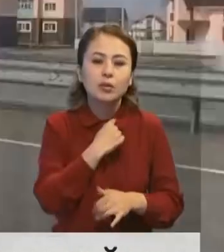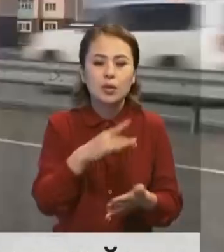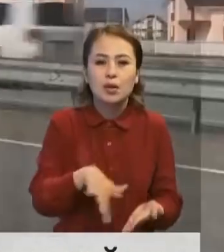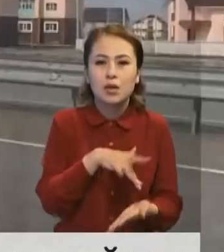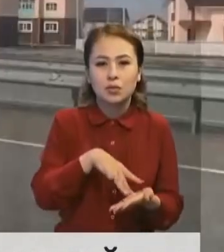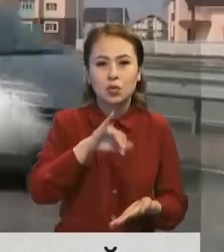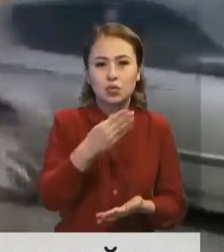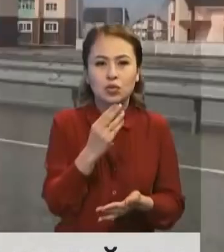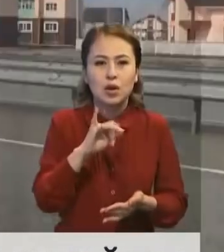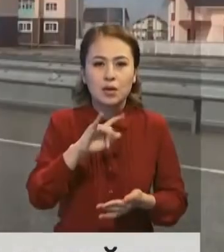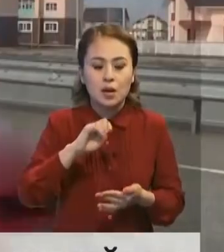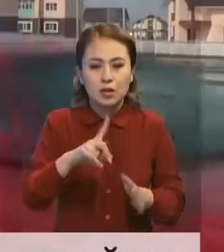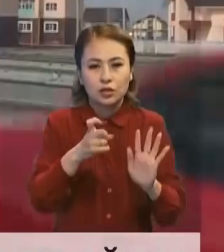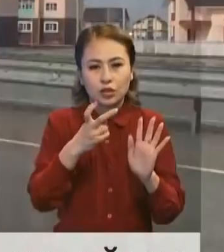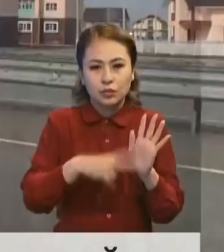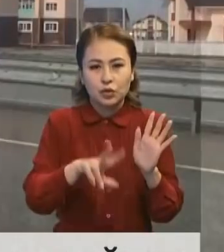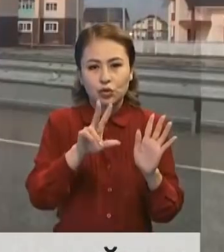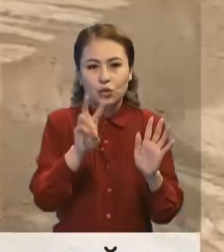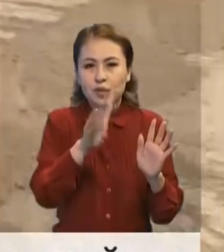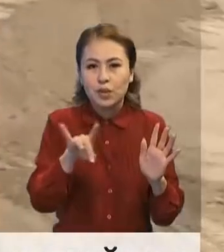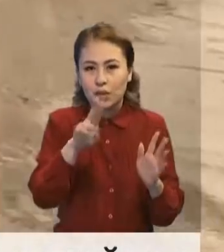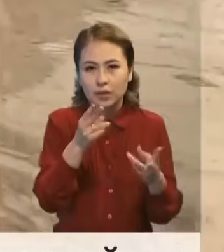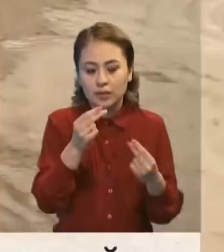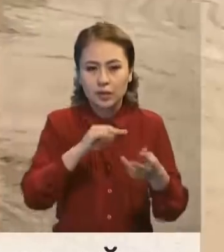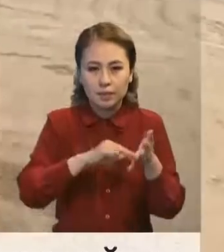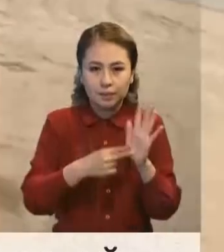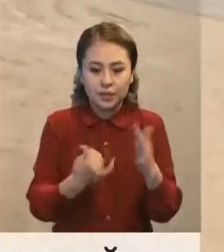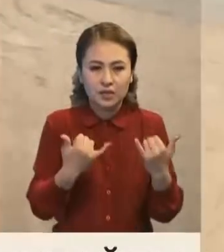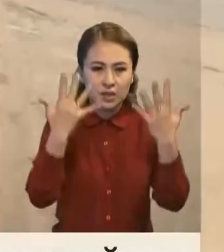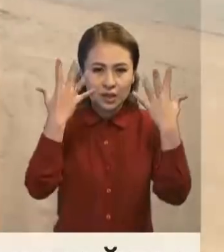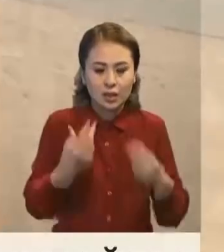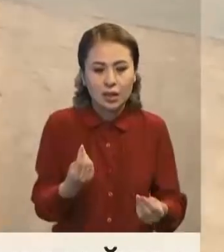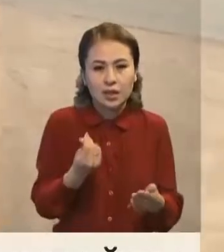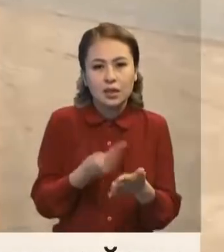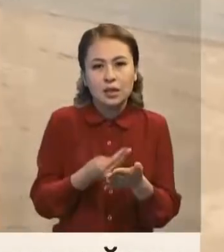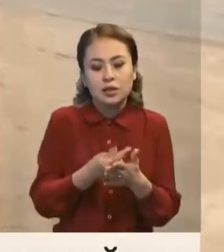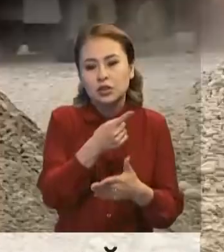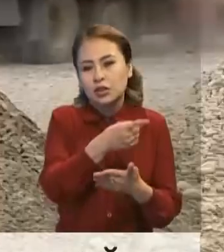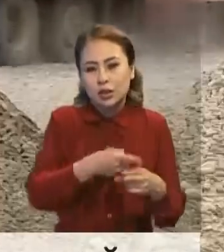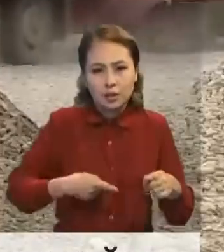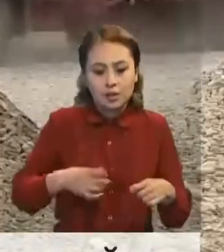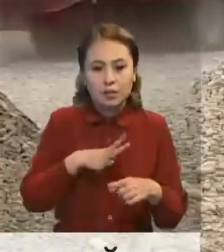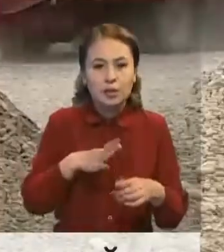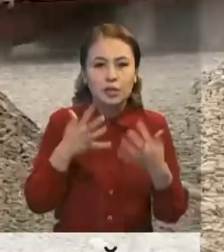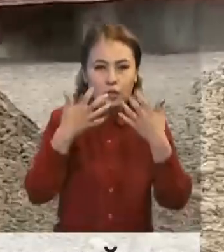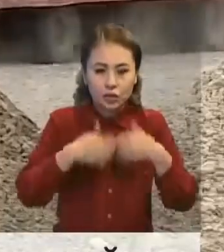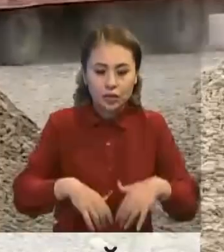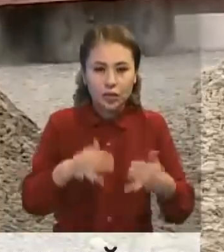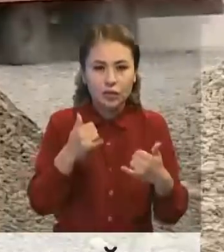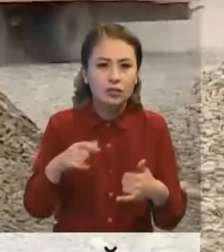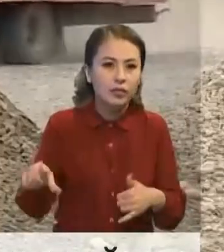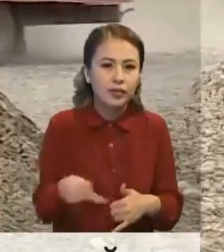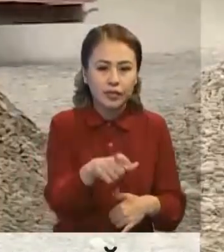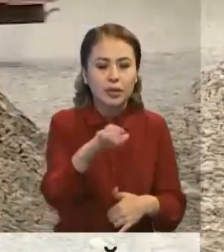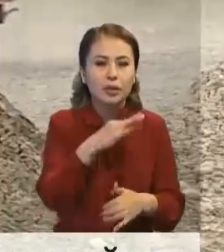Үшаралға дейінгі аралығын жасауға 123 миллиард теңге қарастырылған. Бүгінгі күнге дейін қаражаттың тең жартысынан астамы игерілген. Жауаптылар күре жол